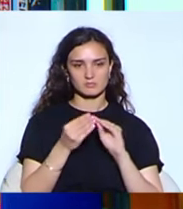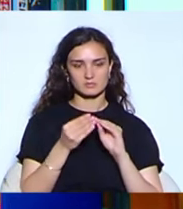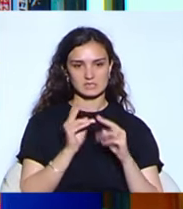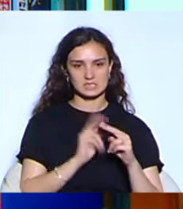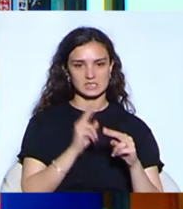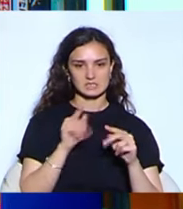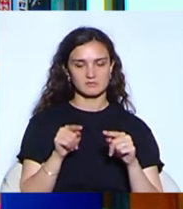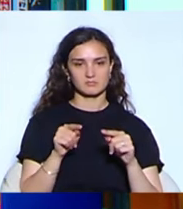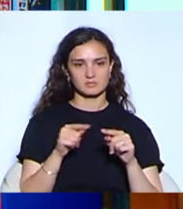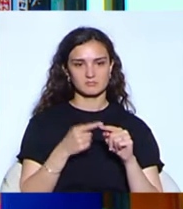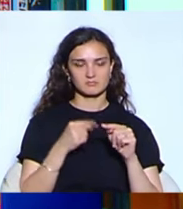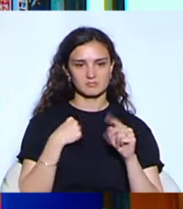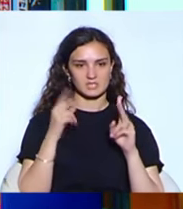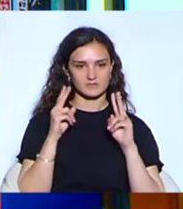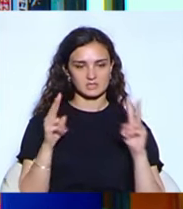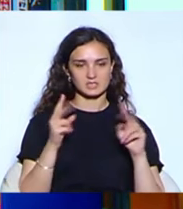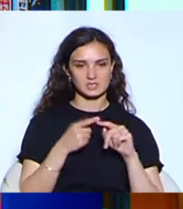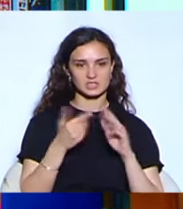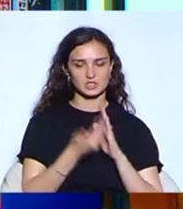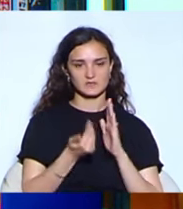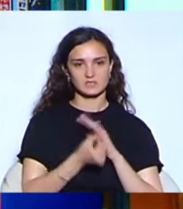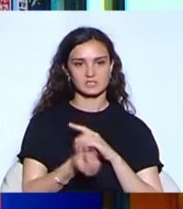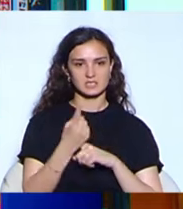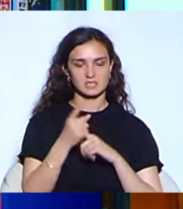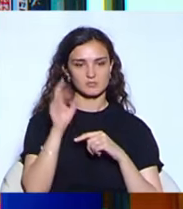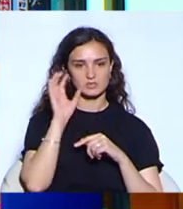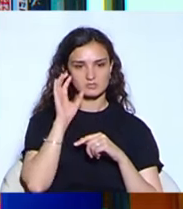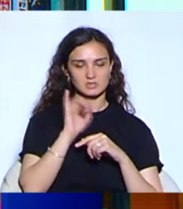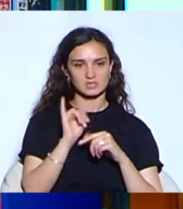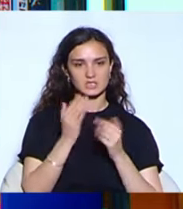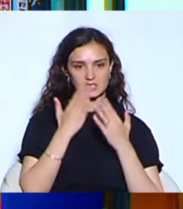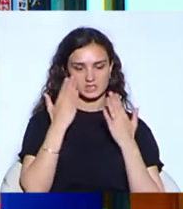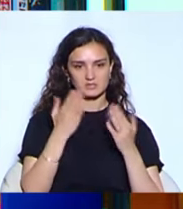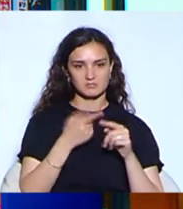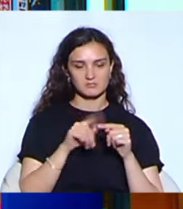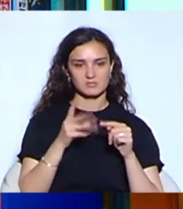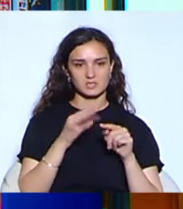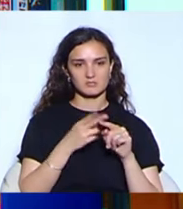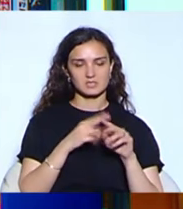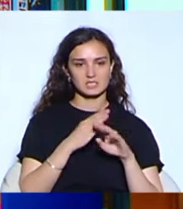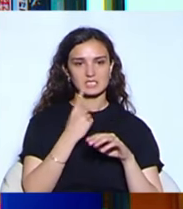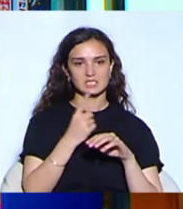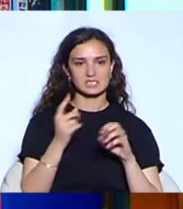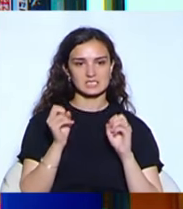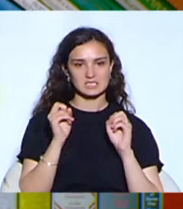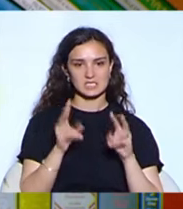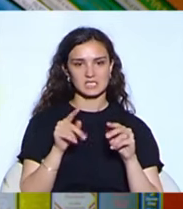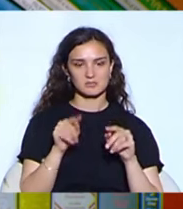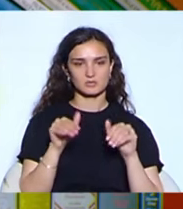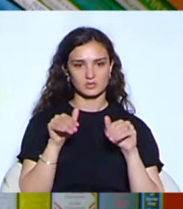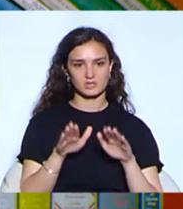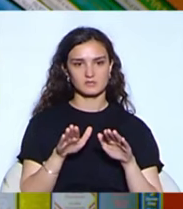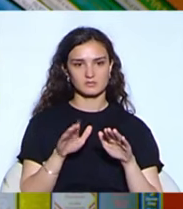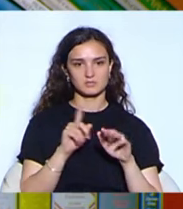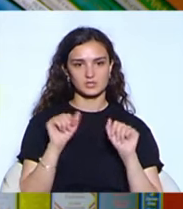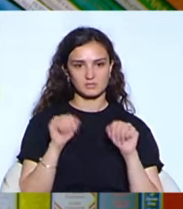თავიდან ასაცილებლად. მე არ ვიცი ეს რჩევა საიდან მოისმინეთ, ან სად წაიკითხეთ, მაგრამ ეს არის ერთ-ერთი ყველაზე სახიფათო გადაწყვეტილება,